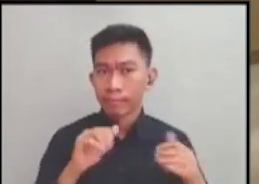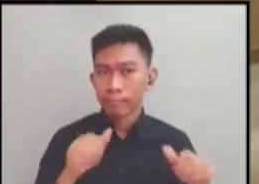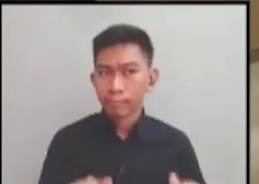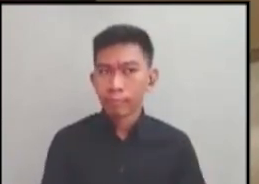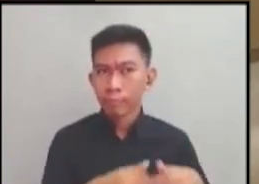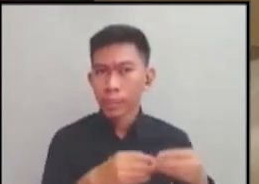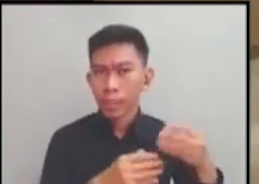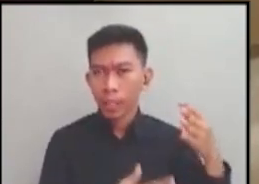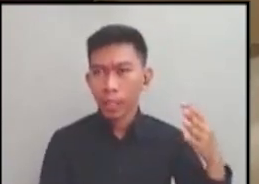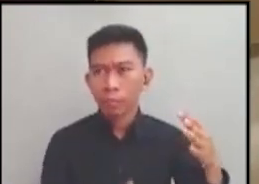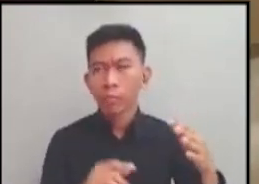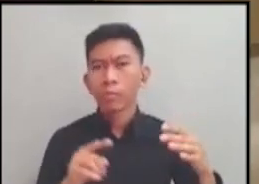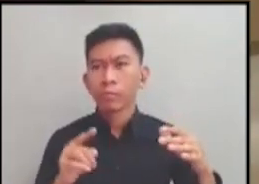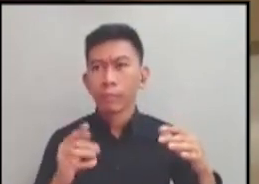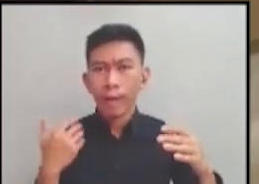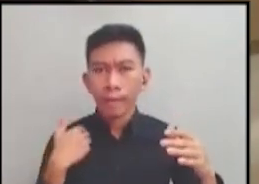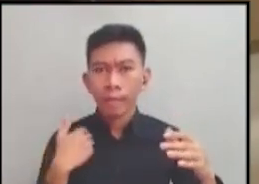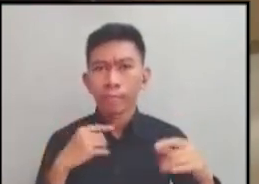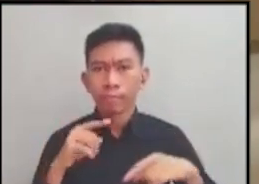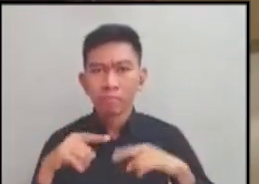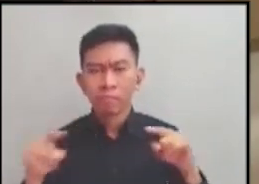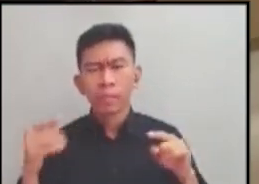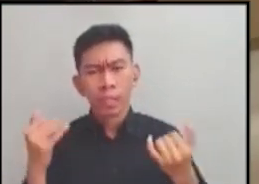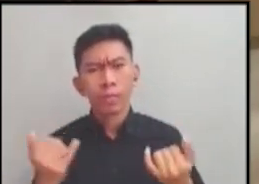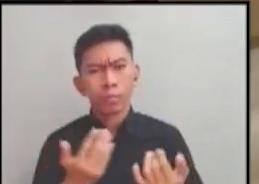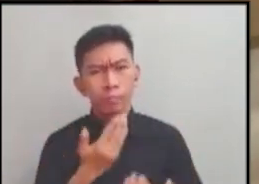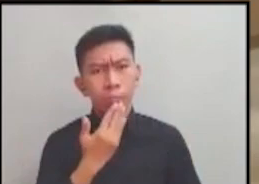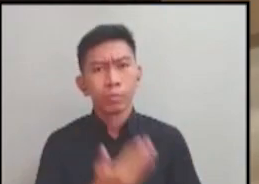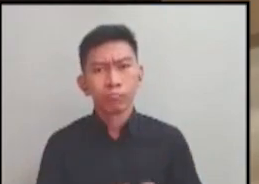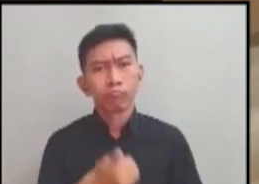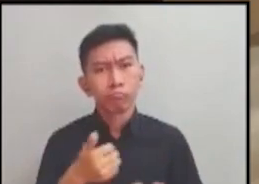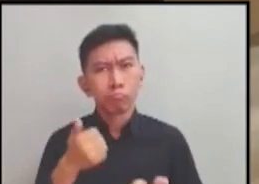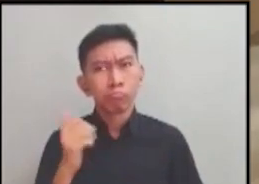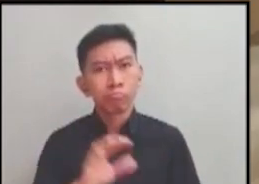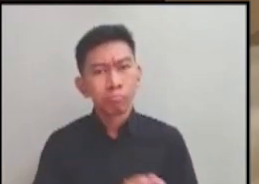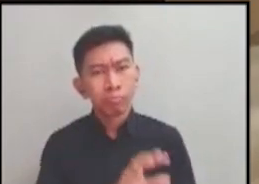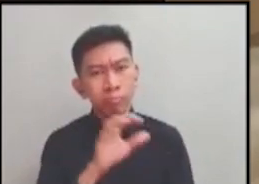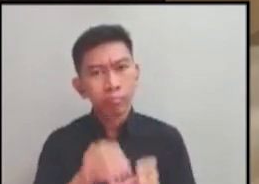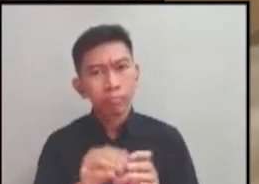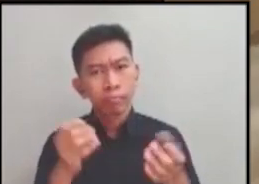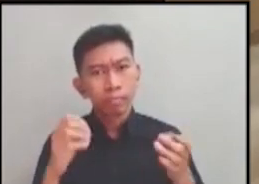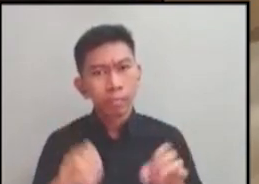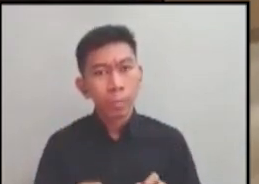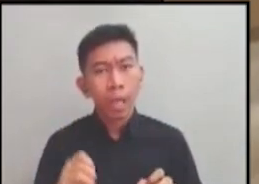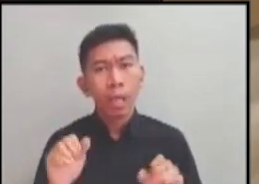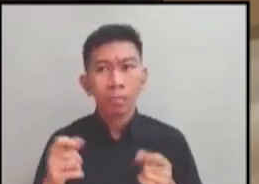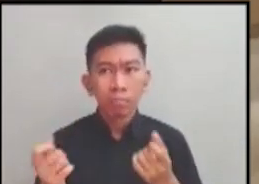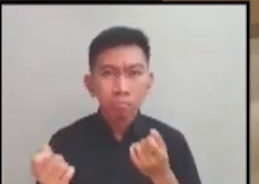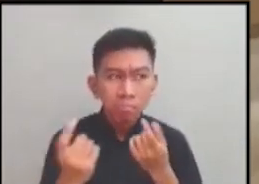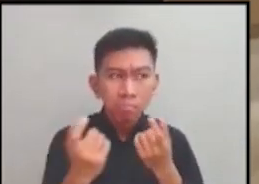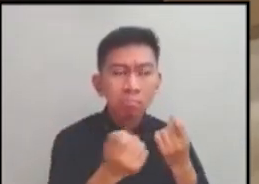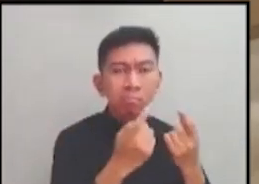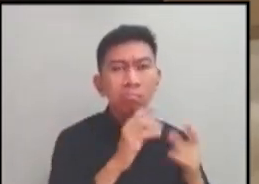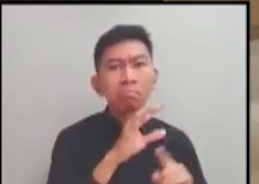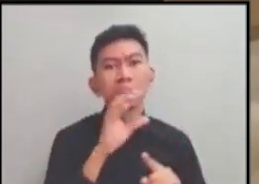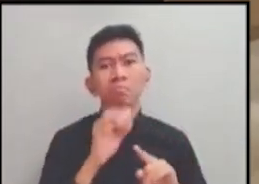program upang mas maunawaan ang malalim na ugnayan ng iba't ibang bansa. Mark Fetalco para sa Bayan, Beijing, China.